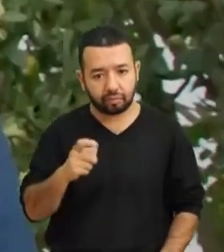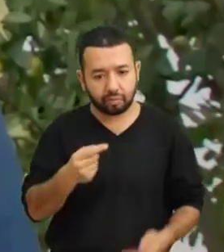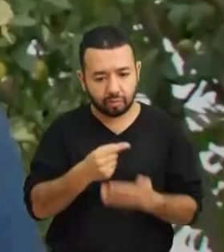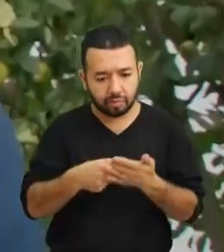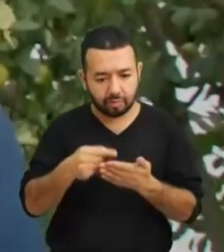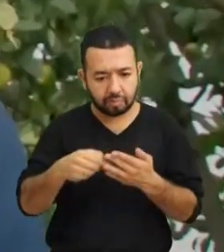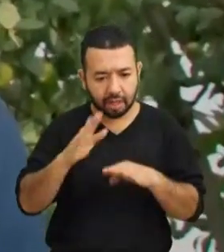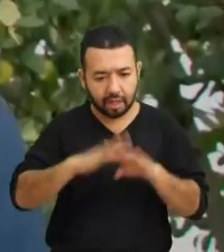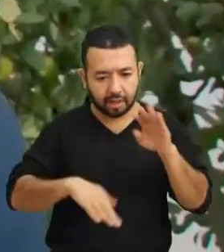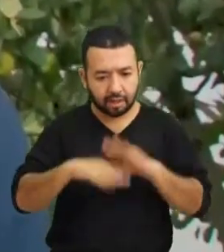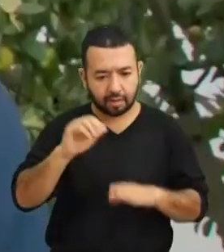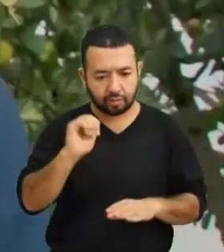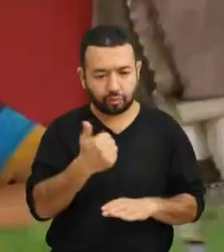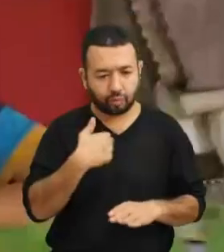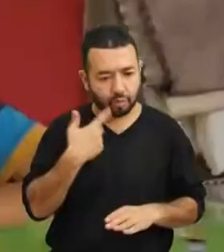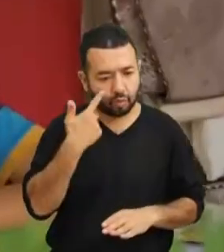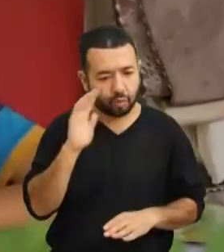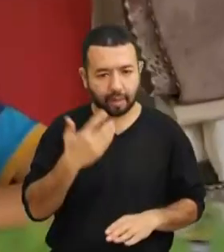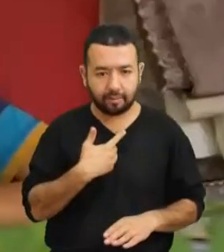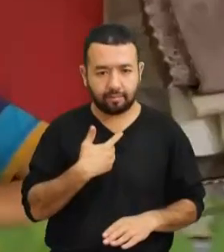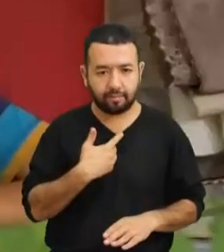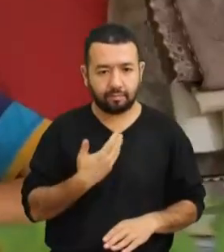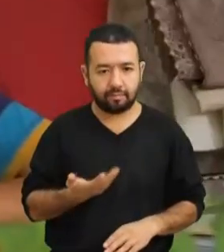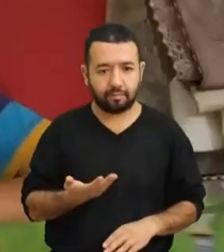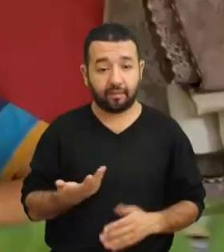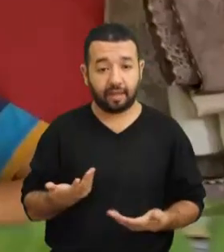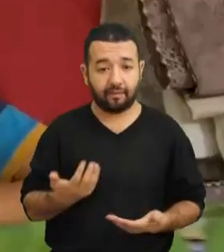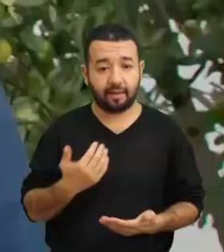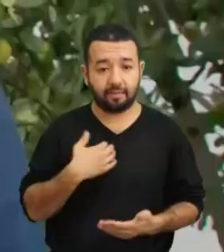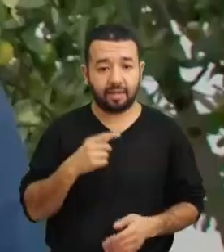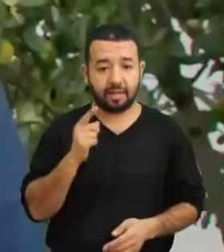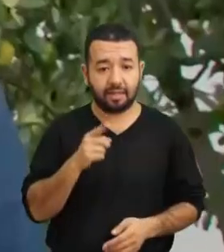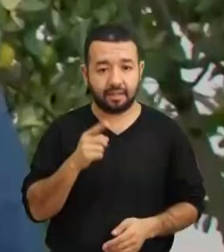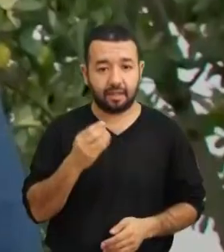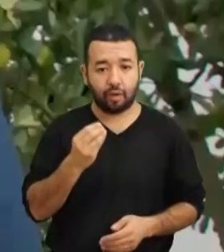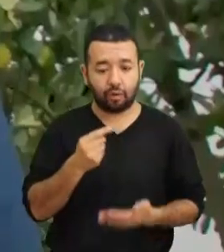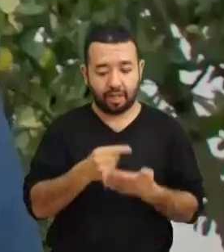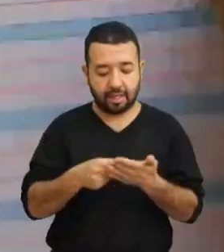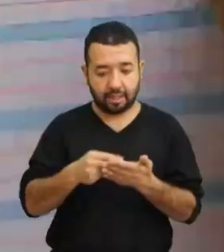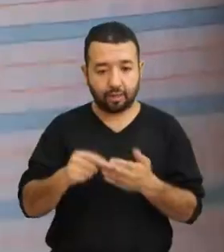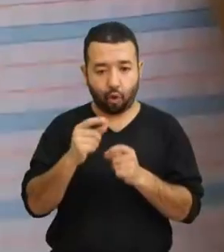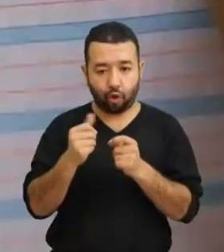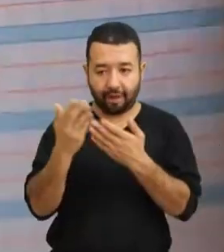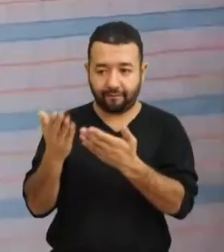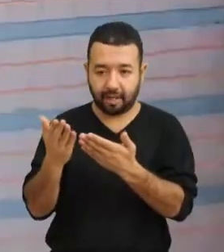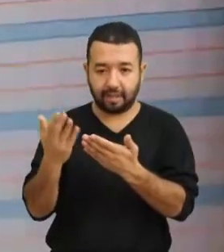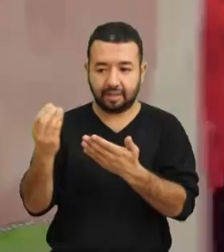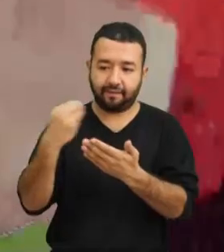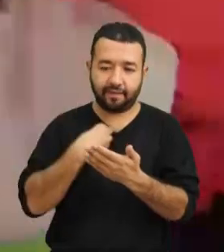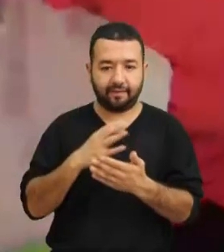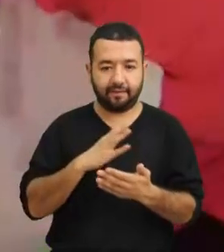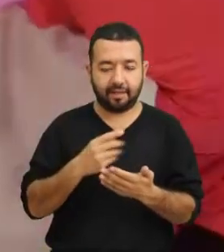ne cevherler varmış da biz görmemişiz ya. Efendim sizin de güzel yazı ödeviniz olsa siz de